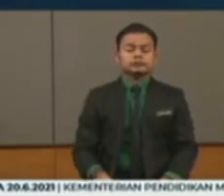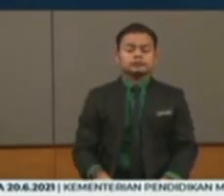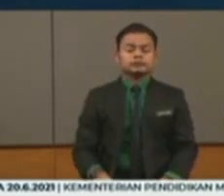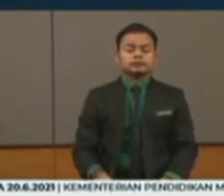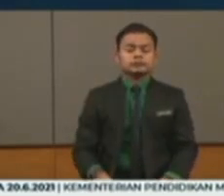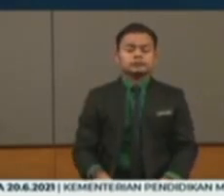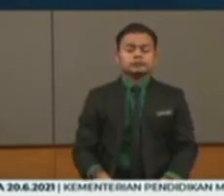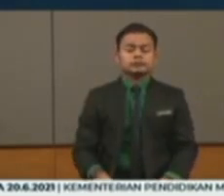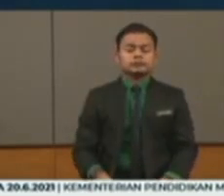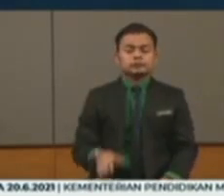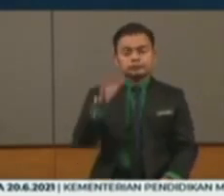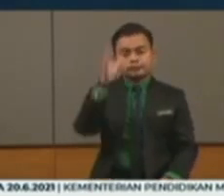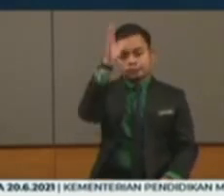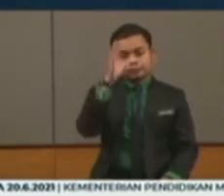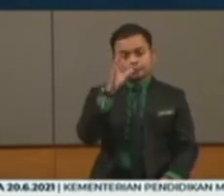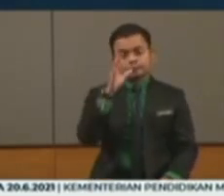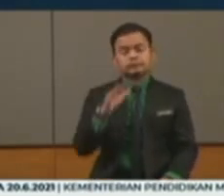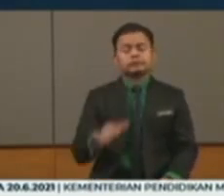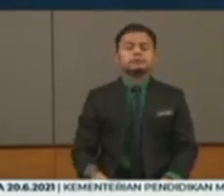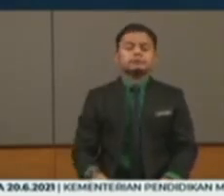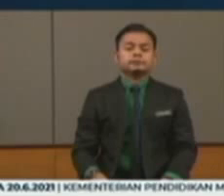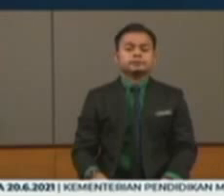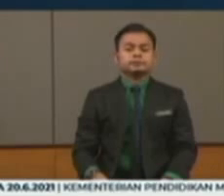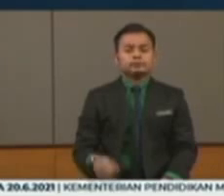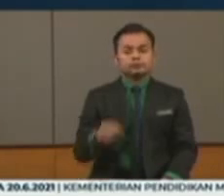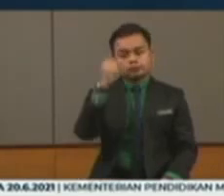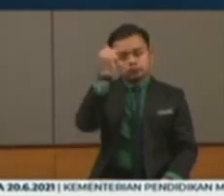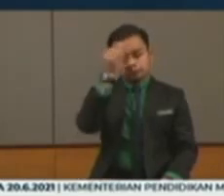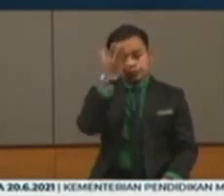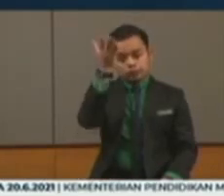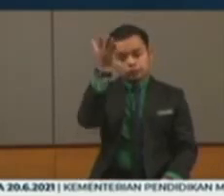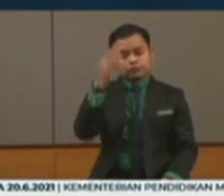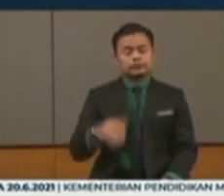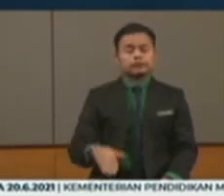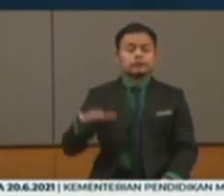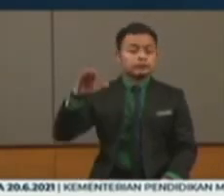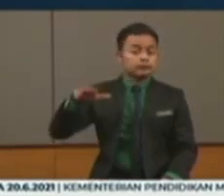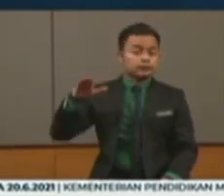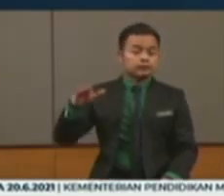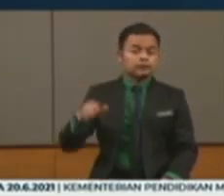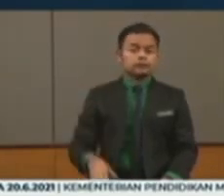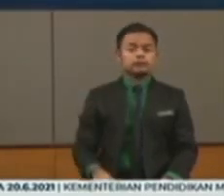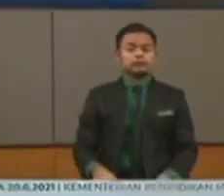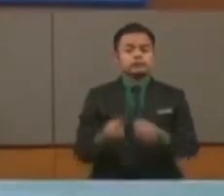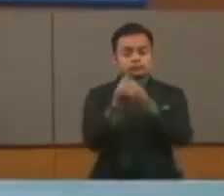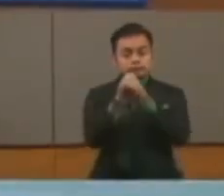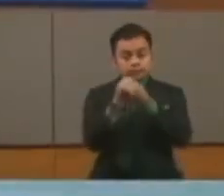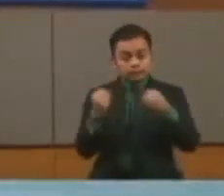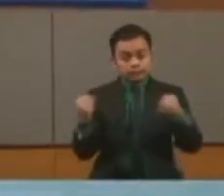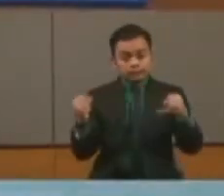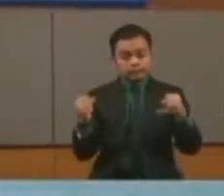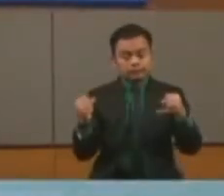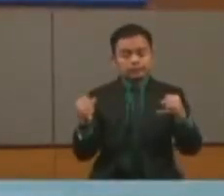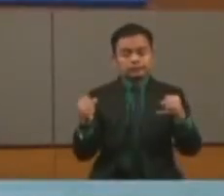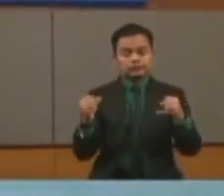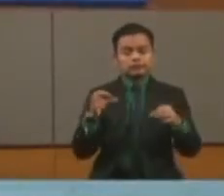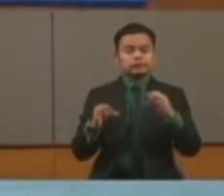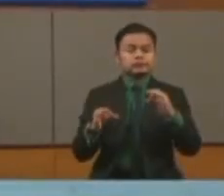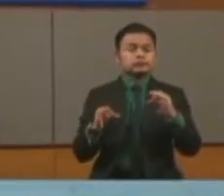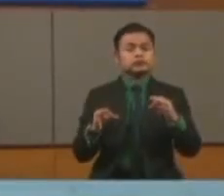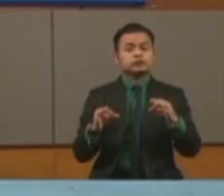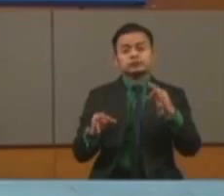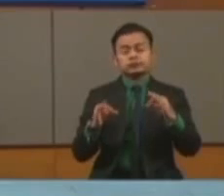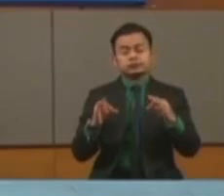ataupun ibubapa maklum kepada anak-anak untuk membuat persediaan bagi membolehkan apabila tawaran apabila iklan dibuka